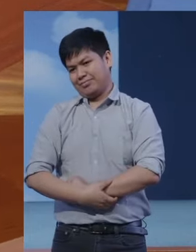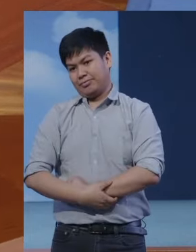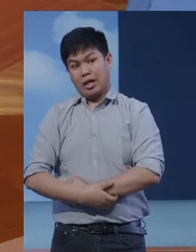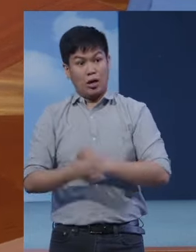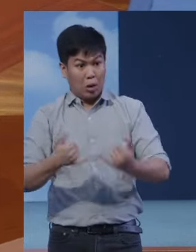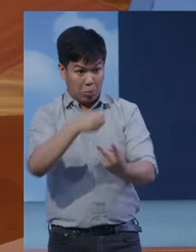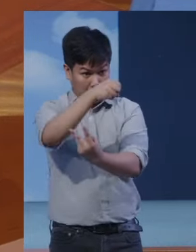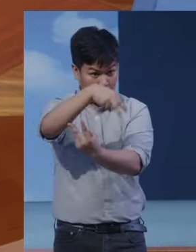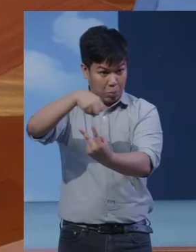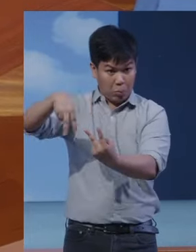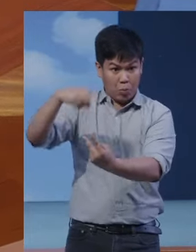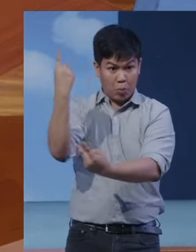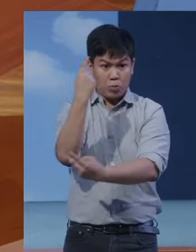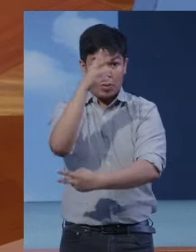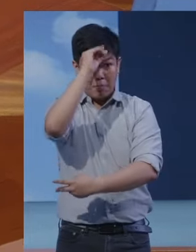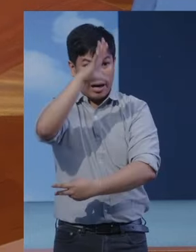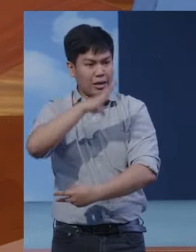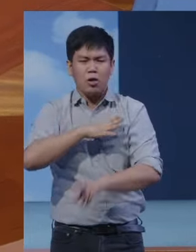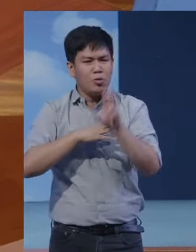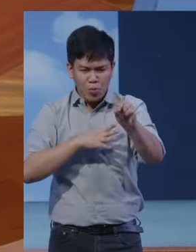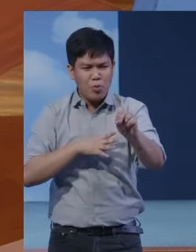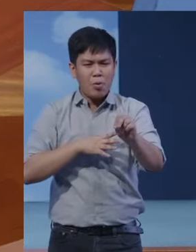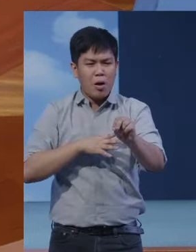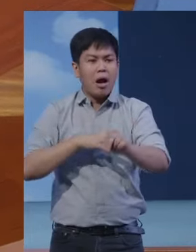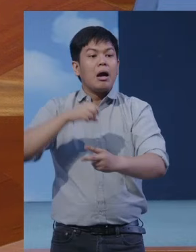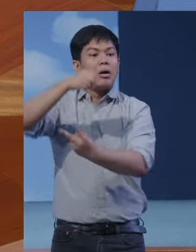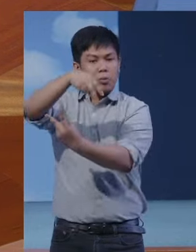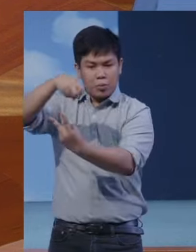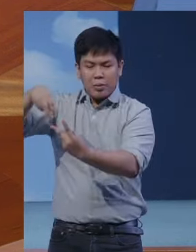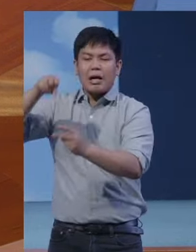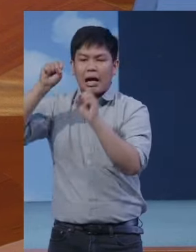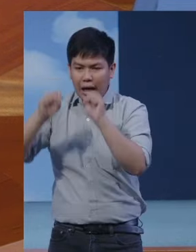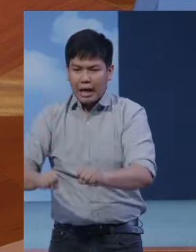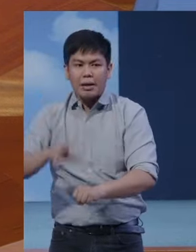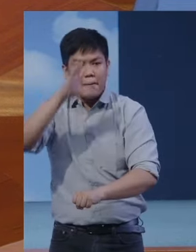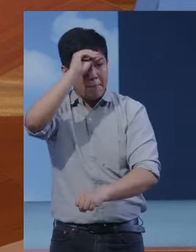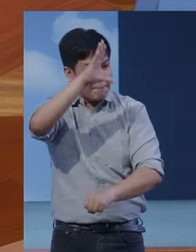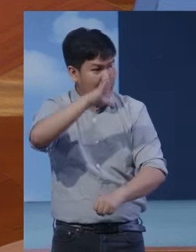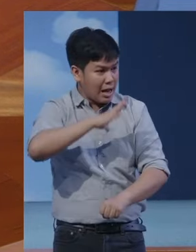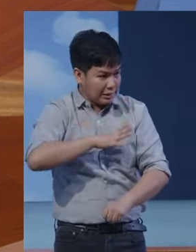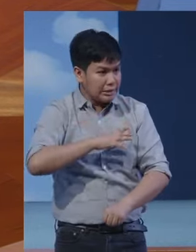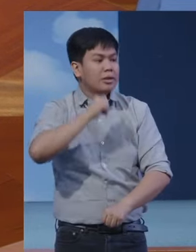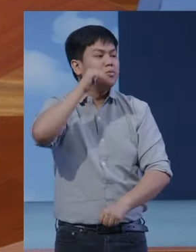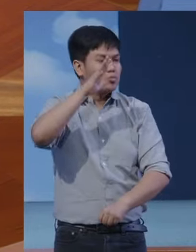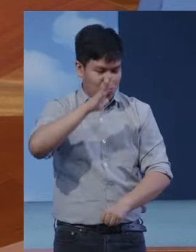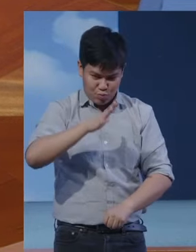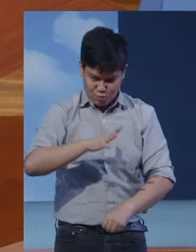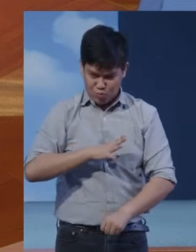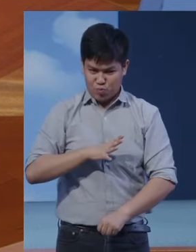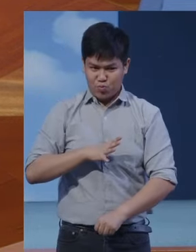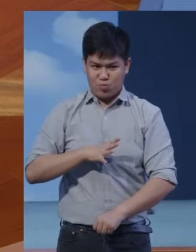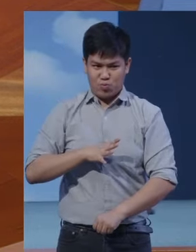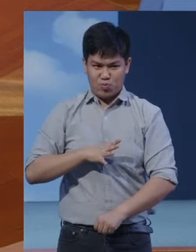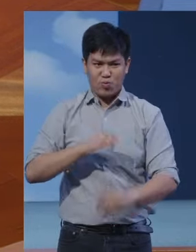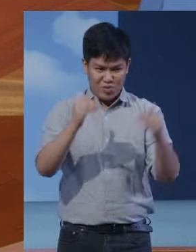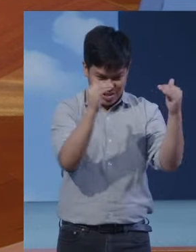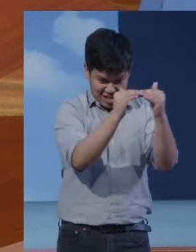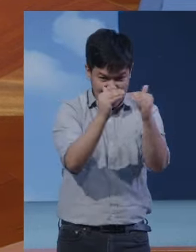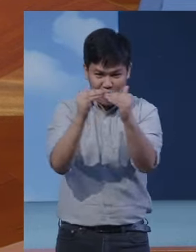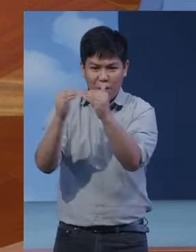lalaki Pwede pong maging adulterous ang babae ang research evidence po is that more or less